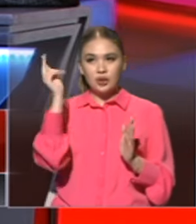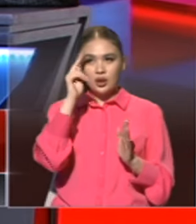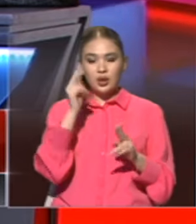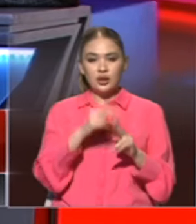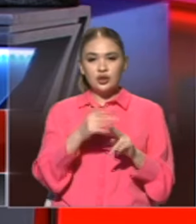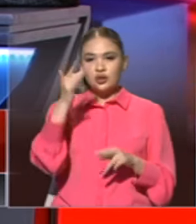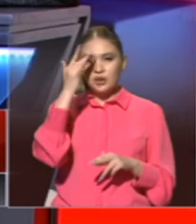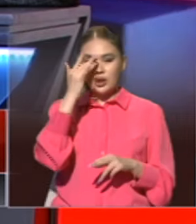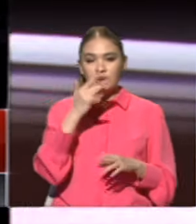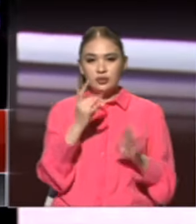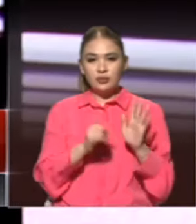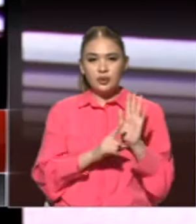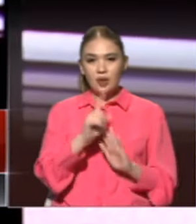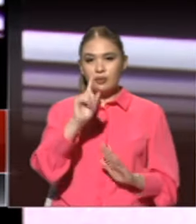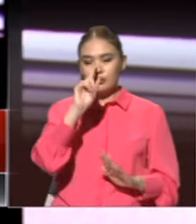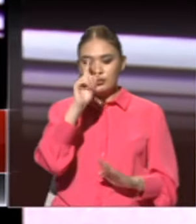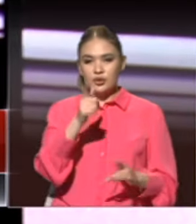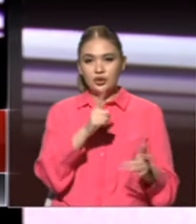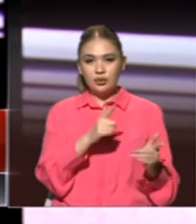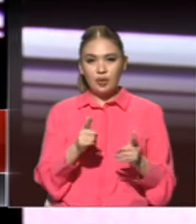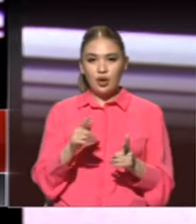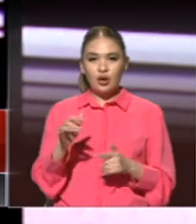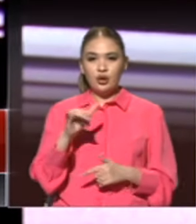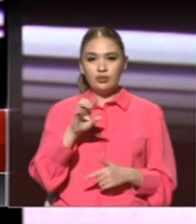уақытынан бастайды, бір жыл бойы дайындық жасайды ұбт-ға.